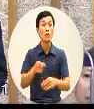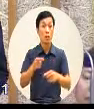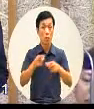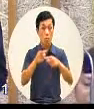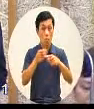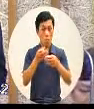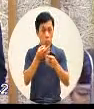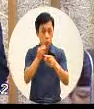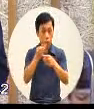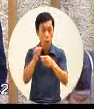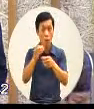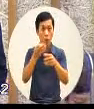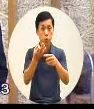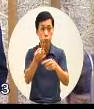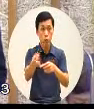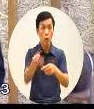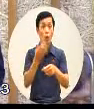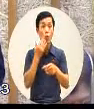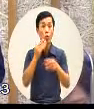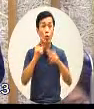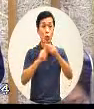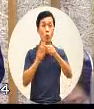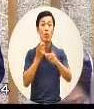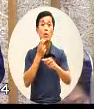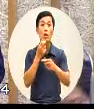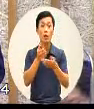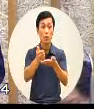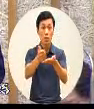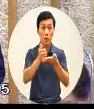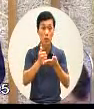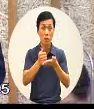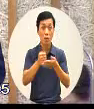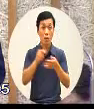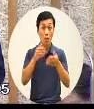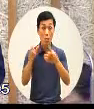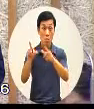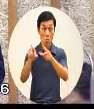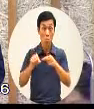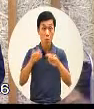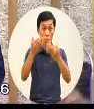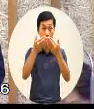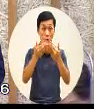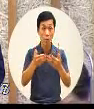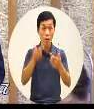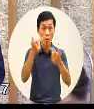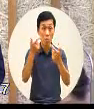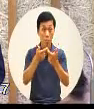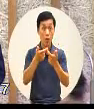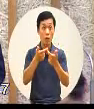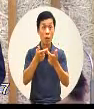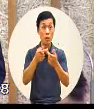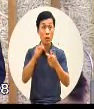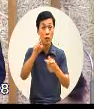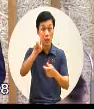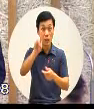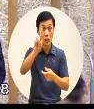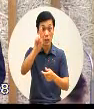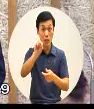对？ 中央呐，请客吼，叫伊核准名单呐吼，差不多起境外4亿4000万呐。